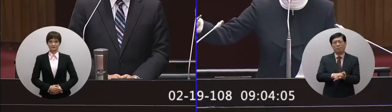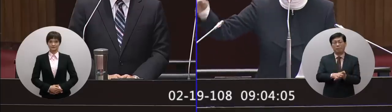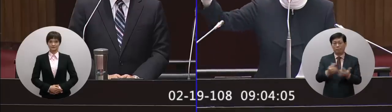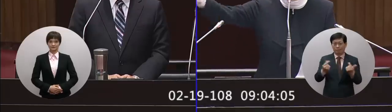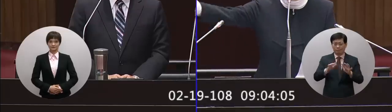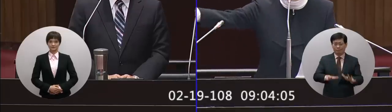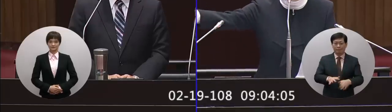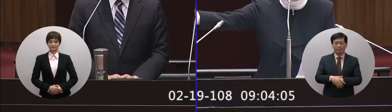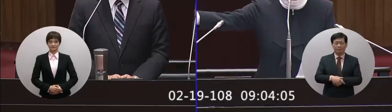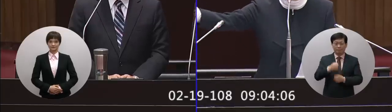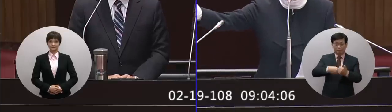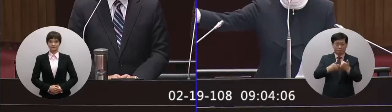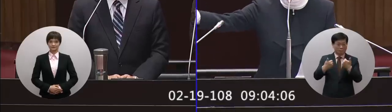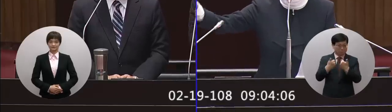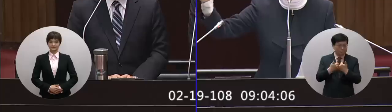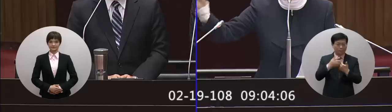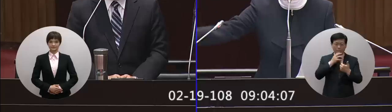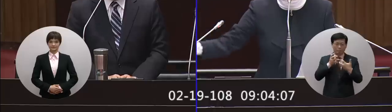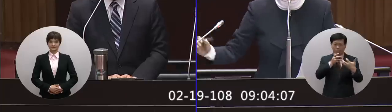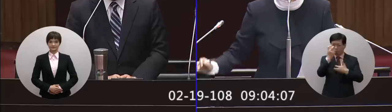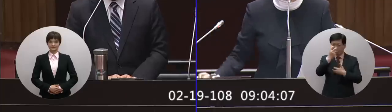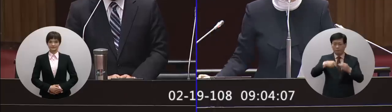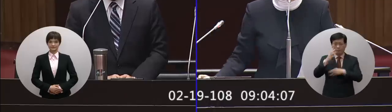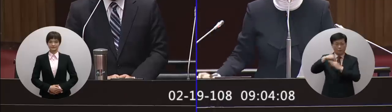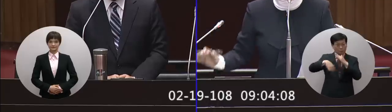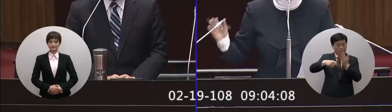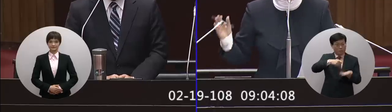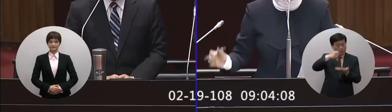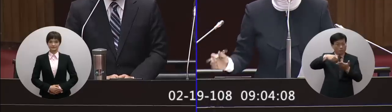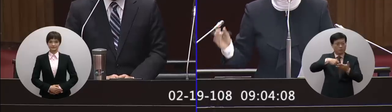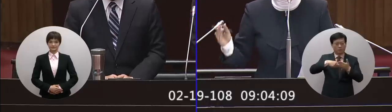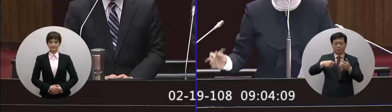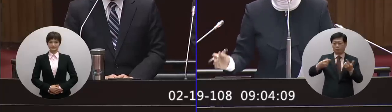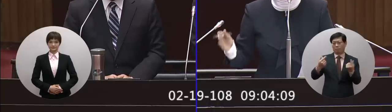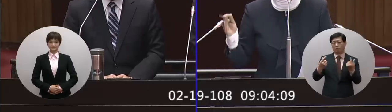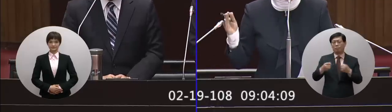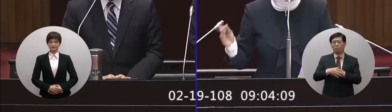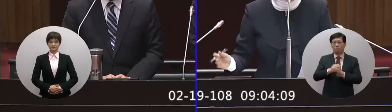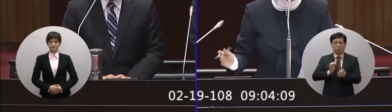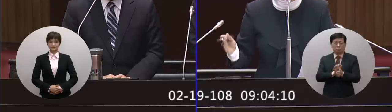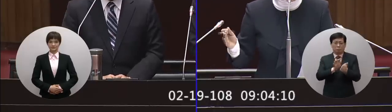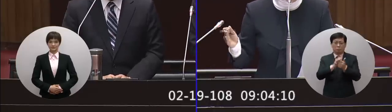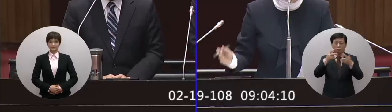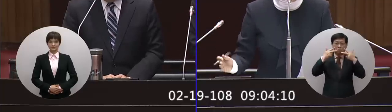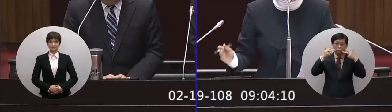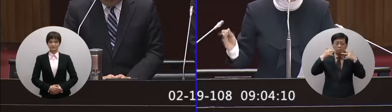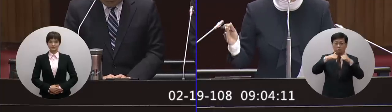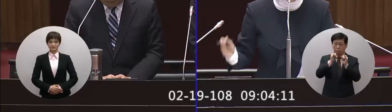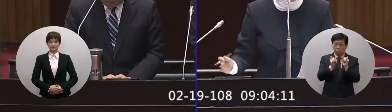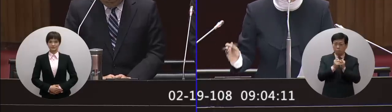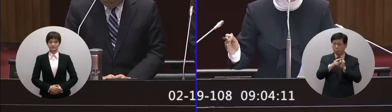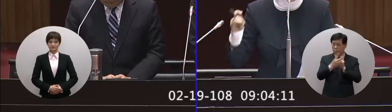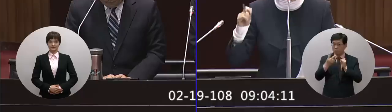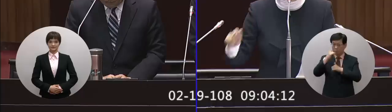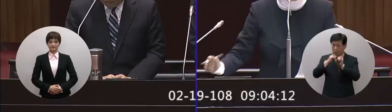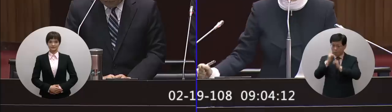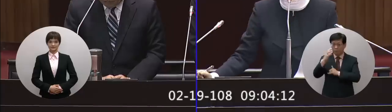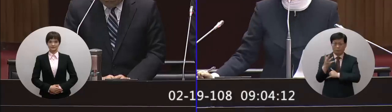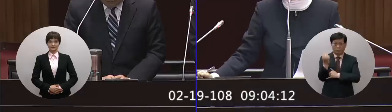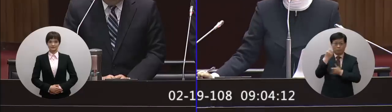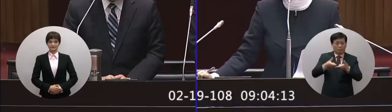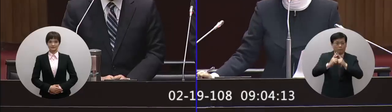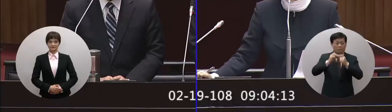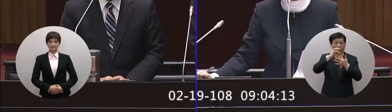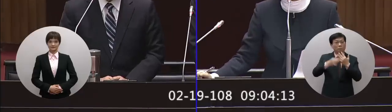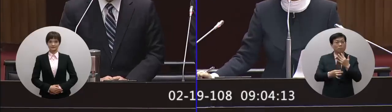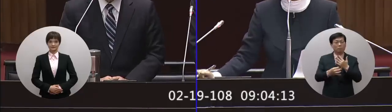目前我们在委员会里面审议的行政院的版本促进原住民族转型历史以及权利恢复条例的